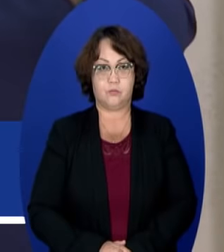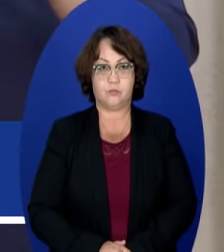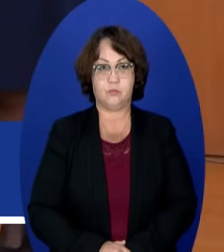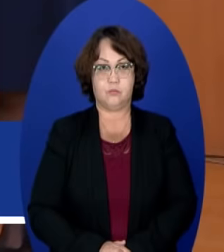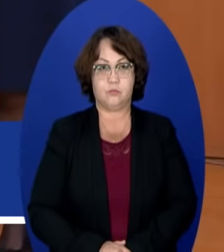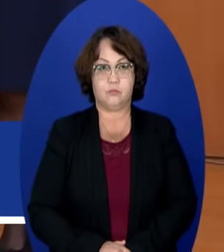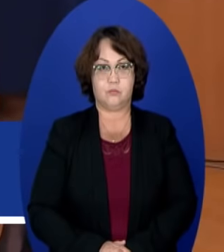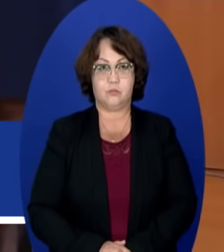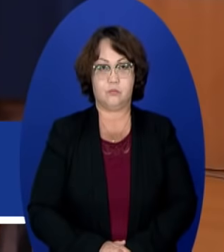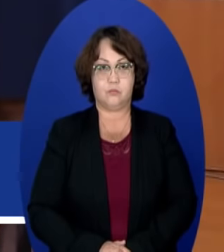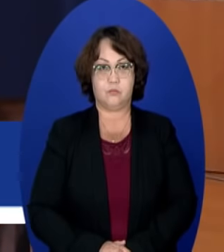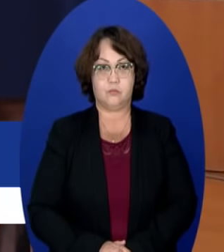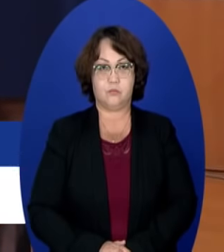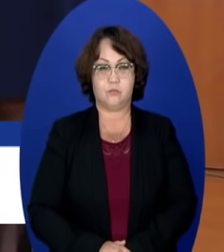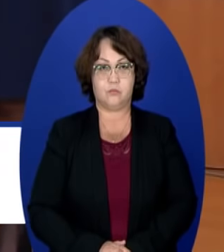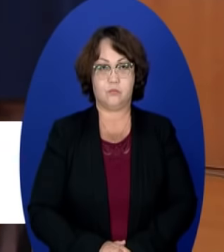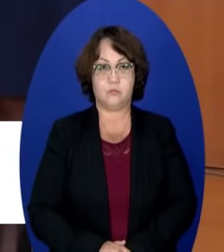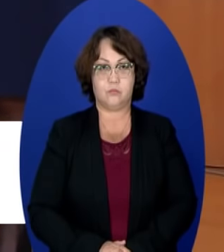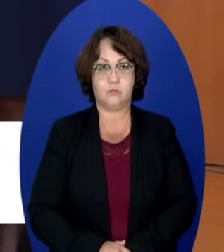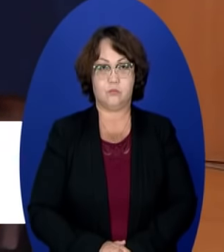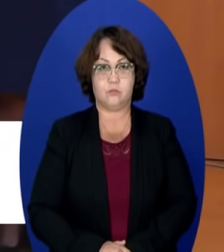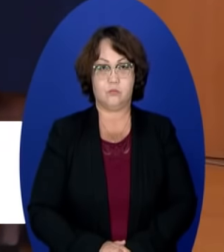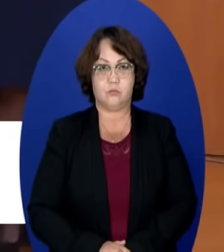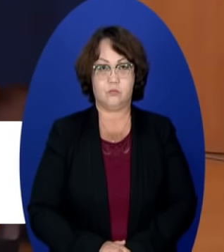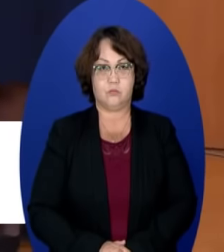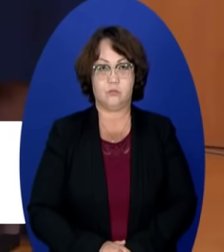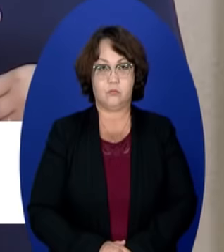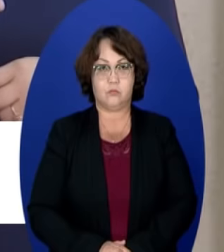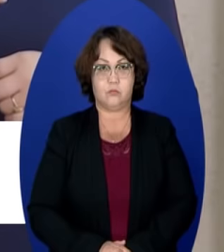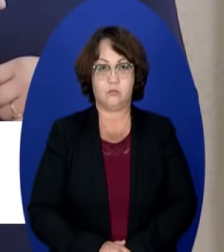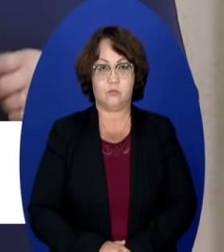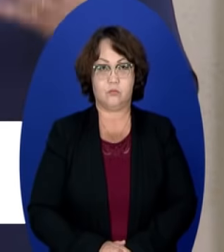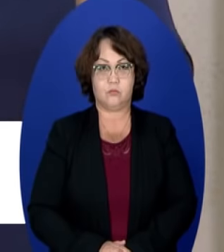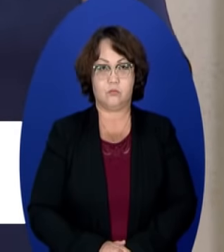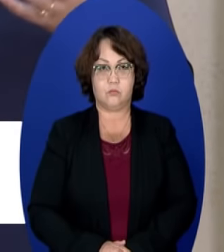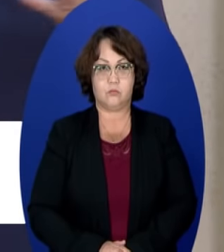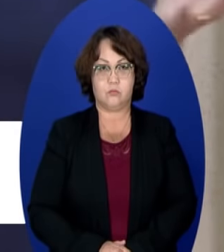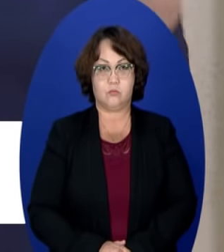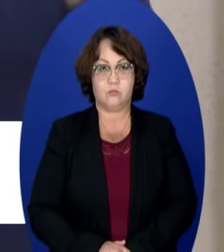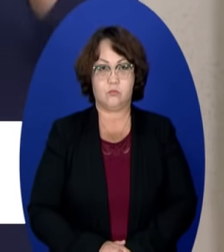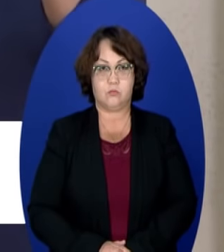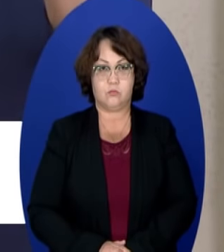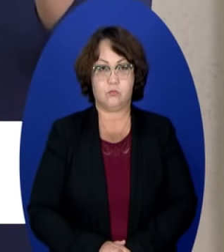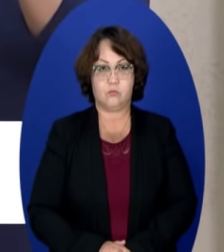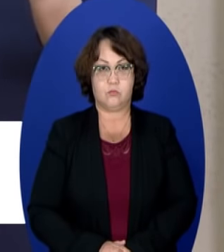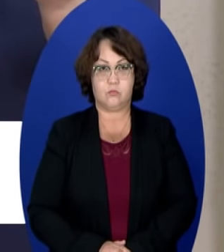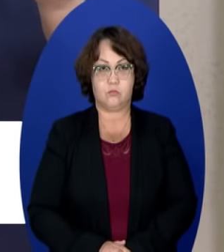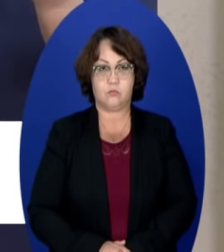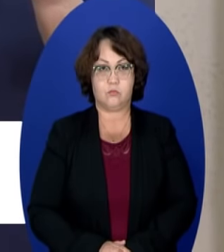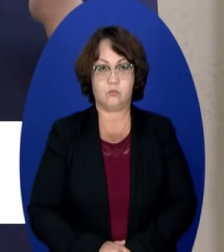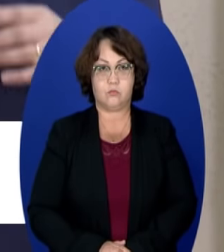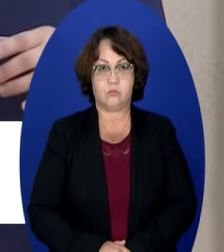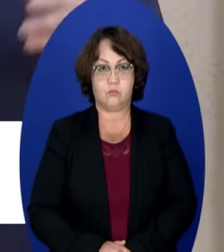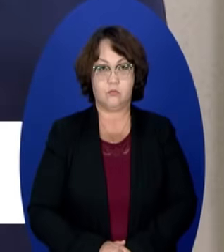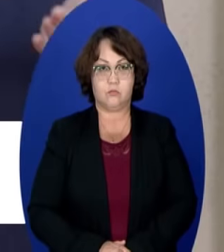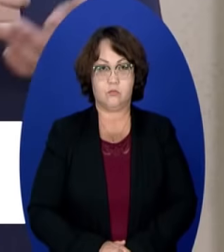эмчилгээнд байна. Тэгээд хамгийн гол нь маск зөвх, хүн хоорондын зай барих, олон хүн цугларсан газар очихгүй байх, ямар нэгэн